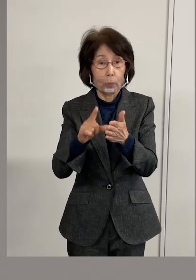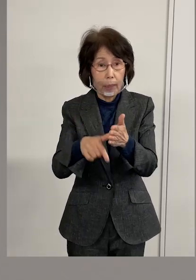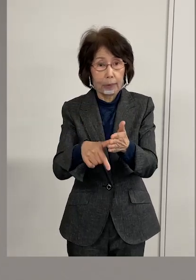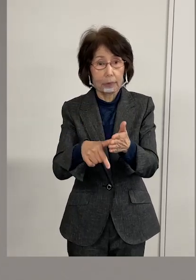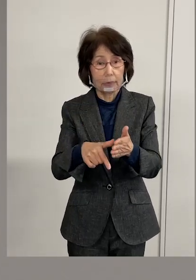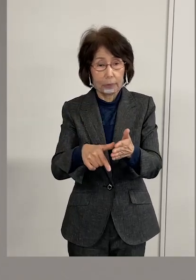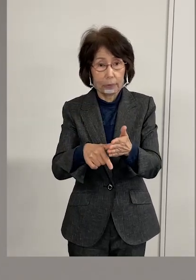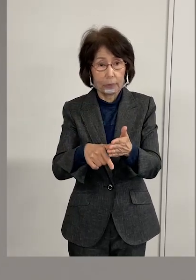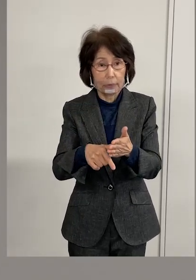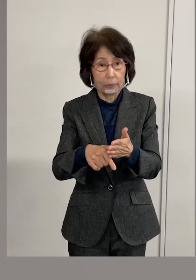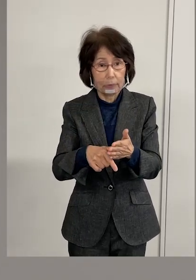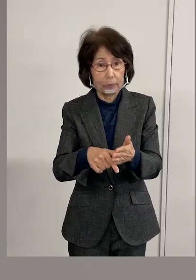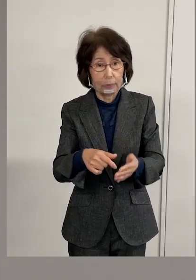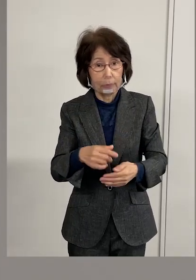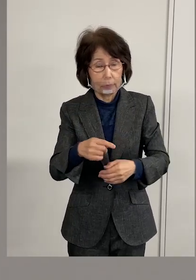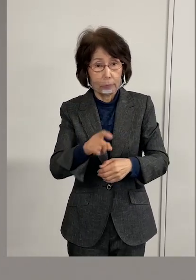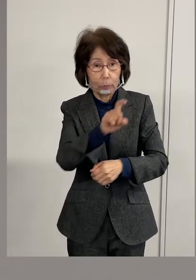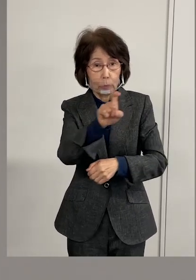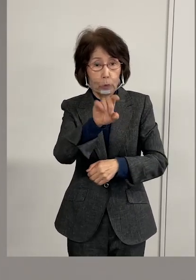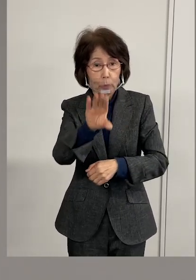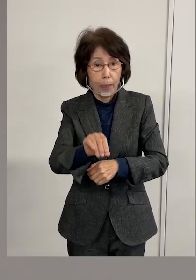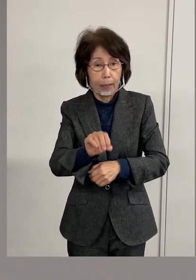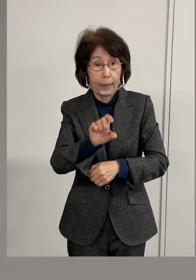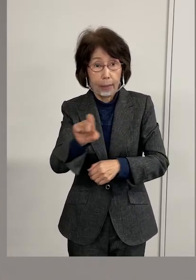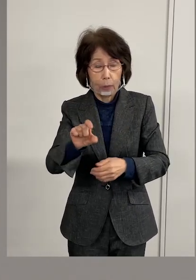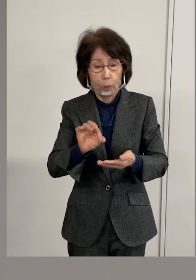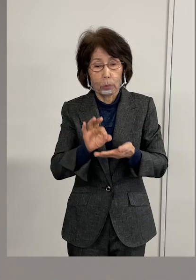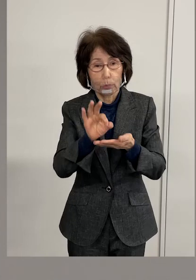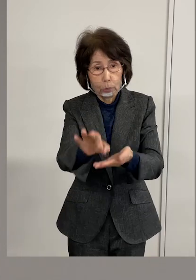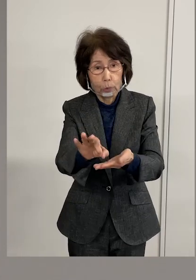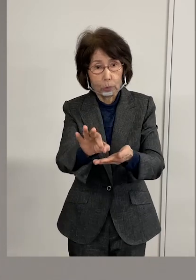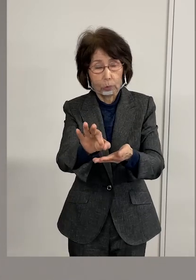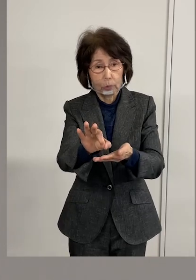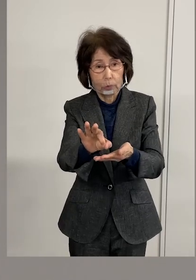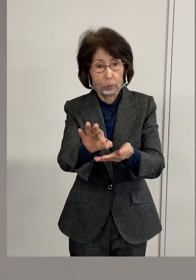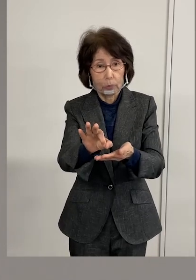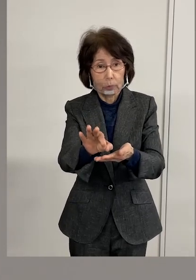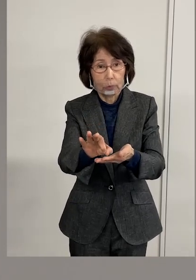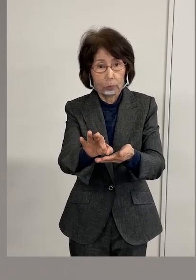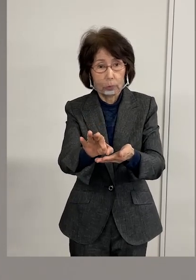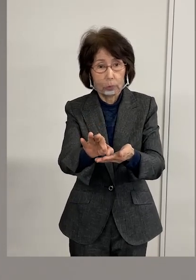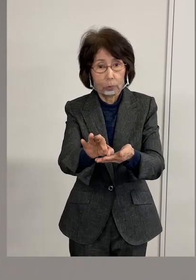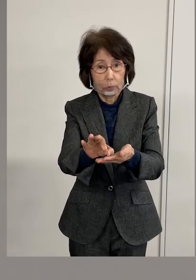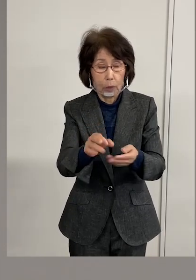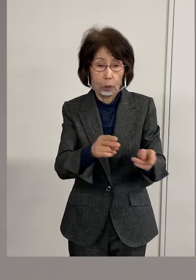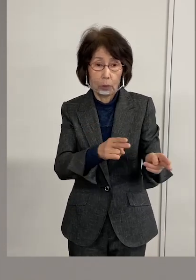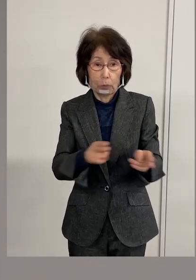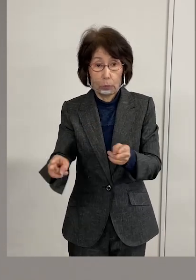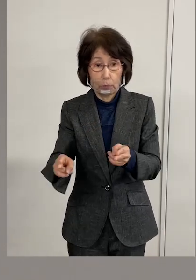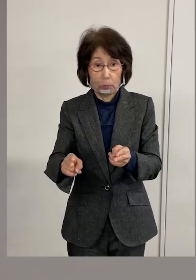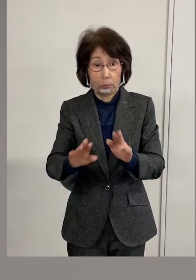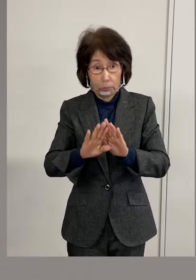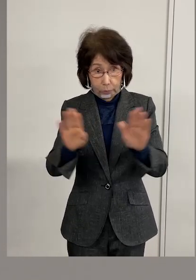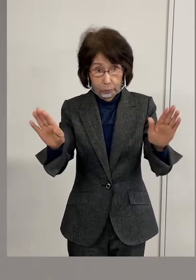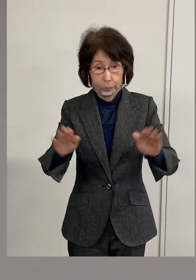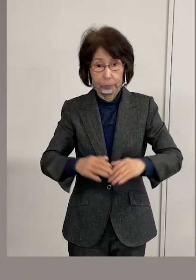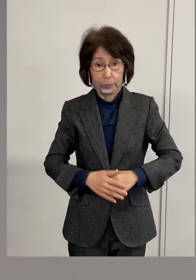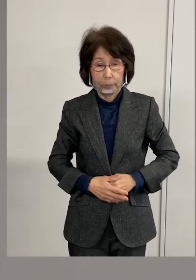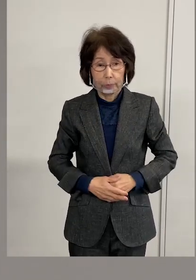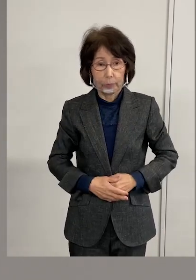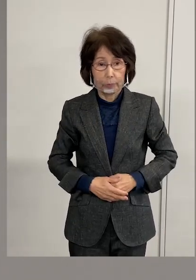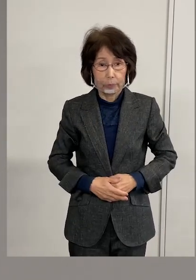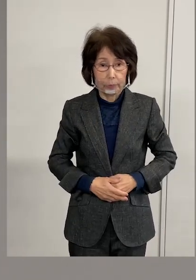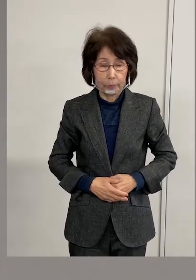こういうパターンで10万円を給付するということで、準備に入る予定です。それ